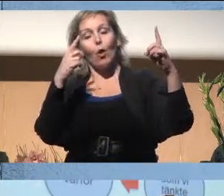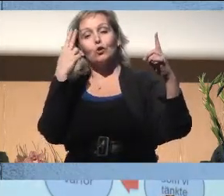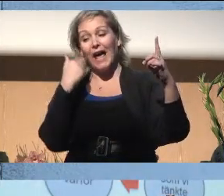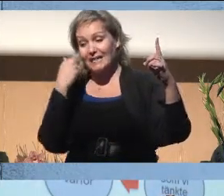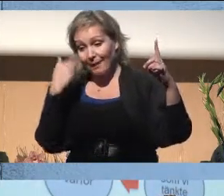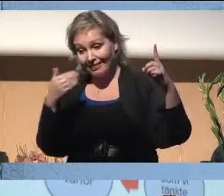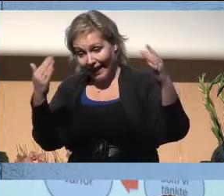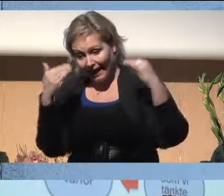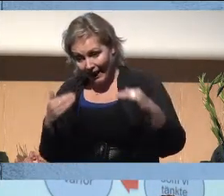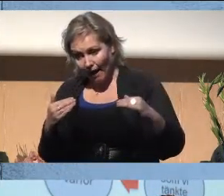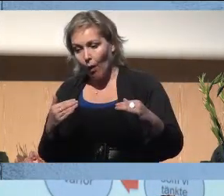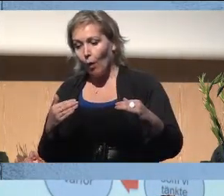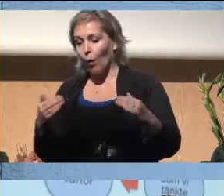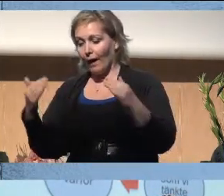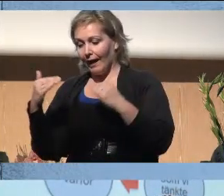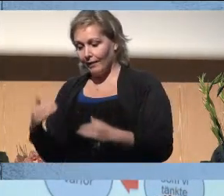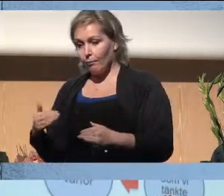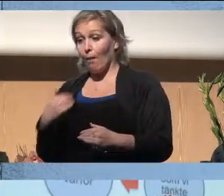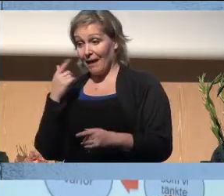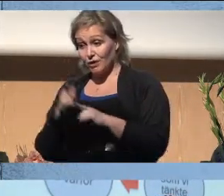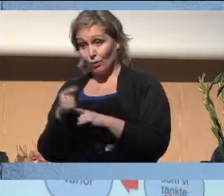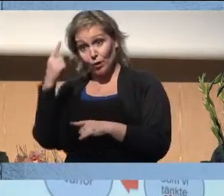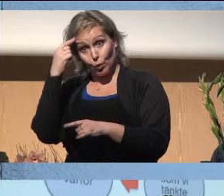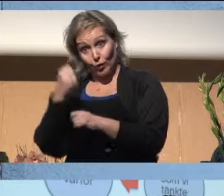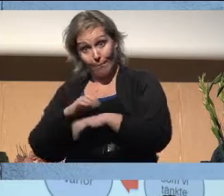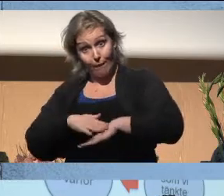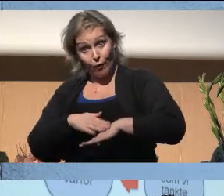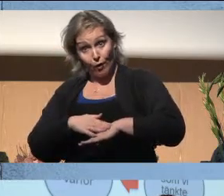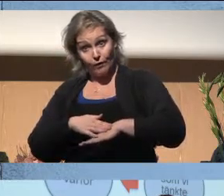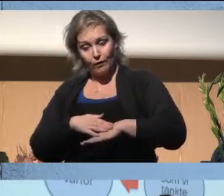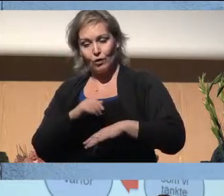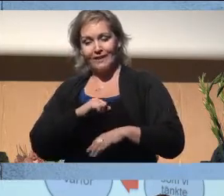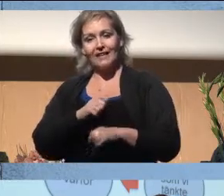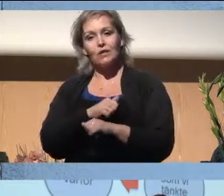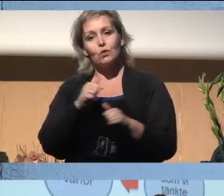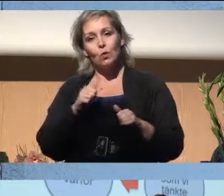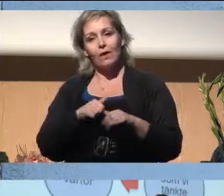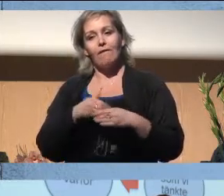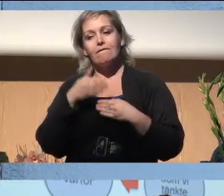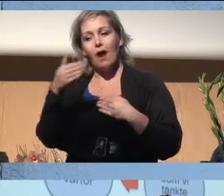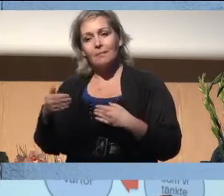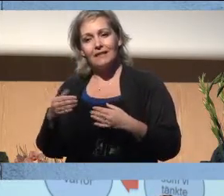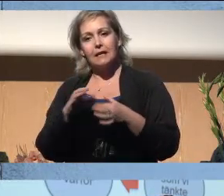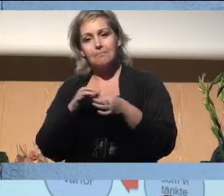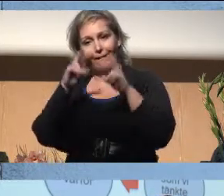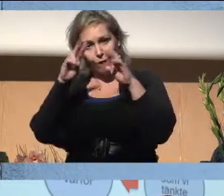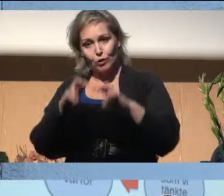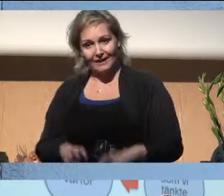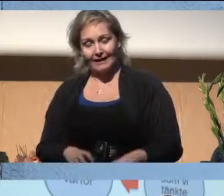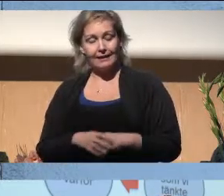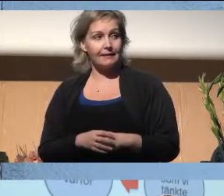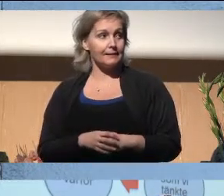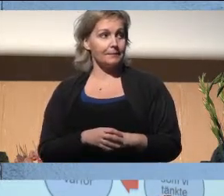experimentet och så kollar man, blev det som vi trodde? Och när sker de riktigt stora framstegen i forskningen?